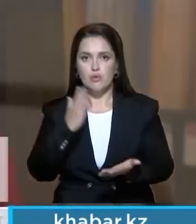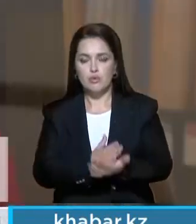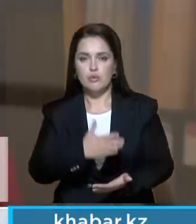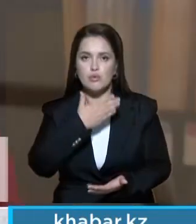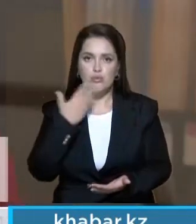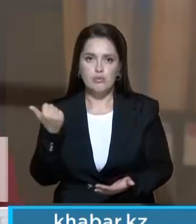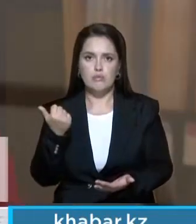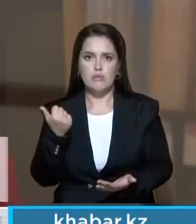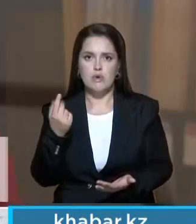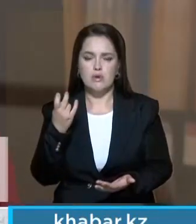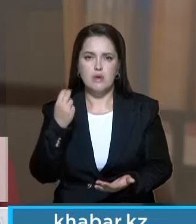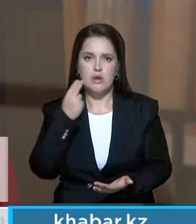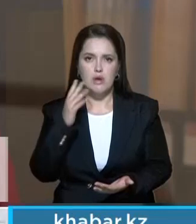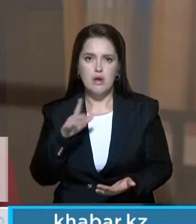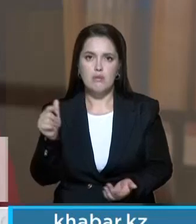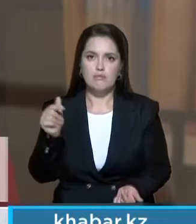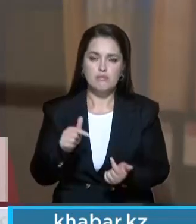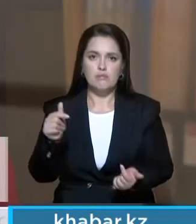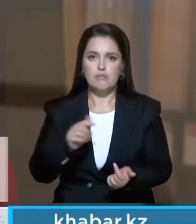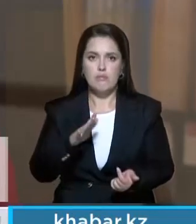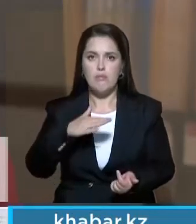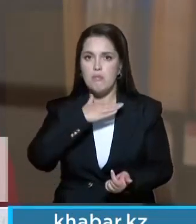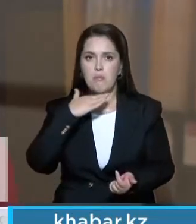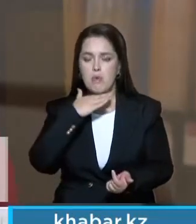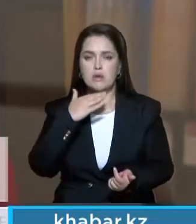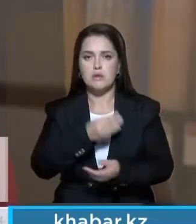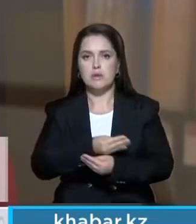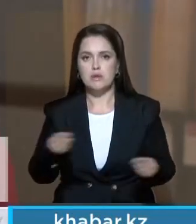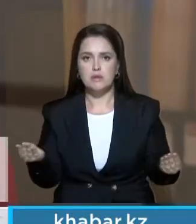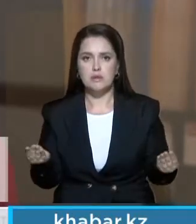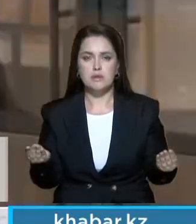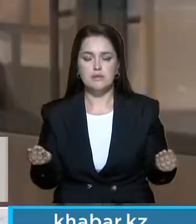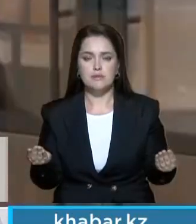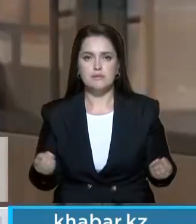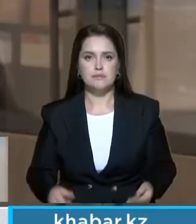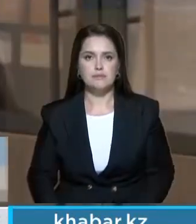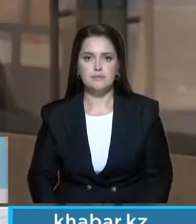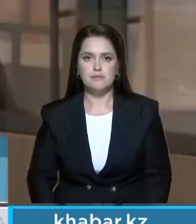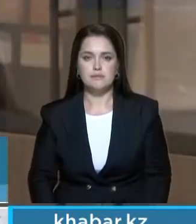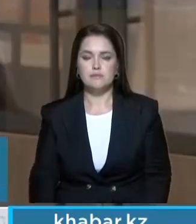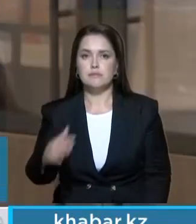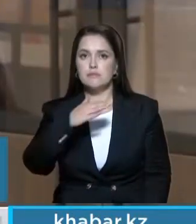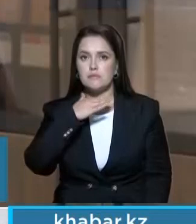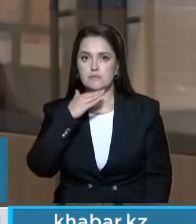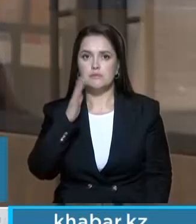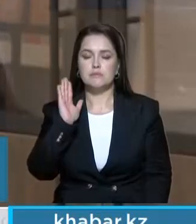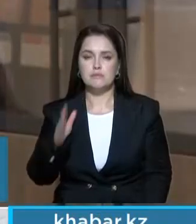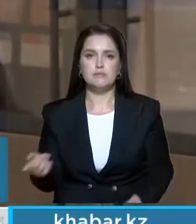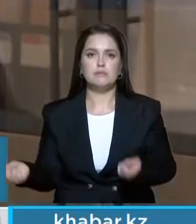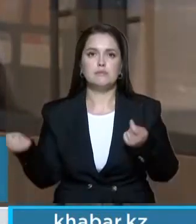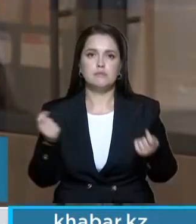признаки недоброкачественности и непригодности для дальнейшего употребления этого мяса. Обязательно мясо, которое будет доставляться